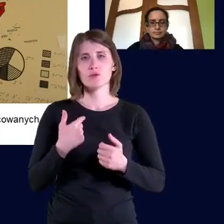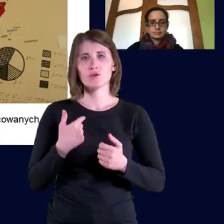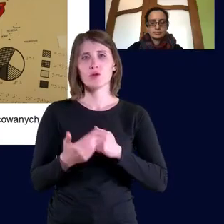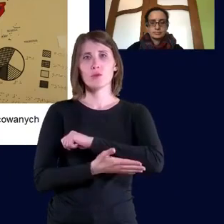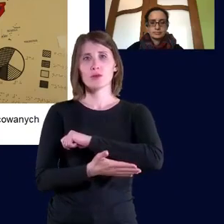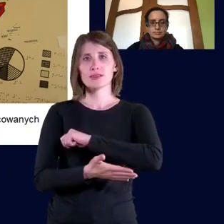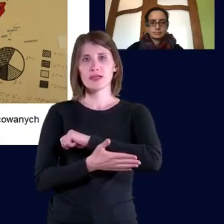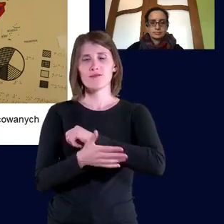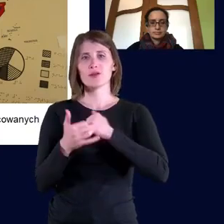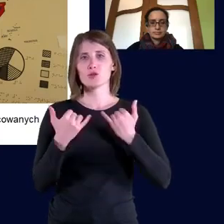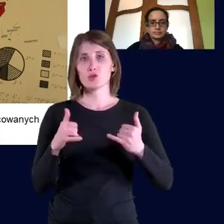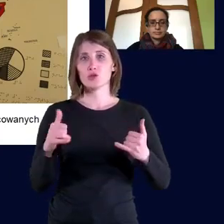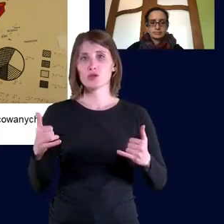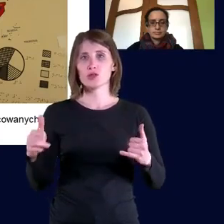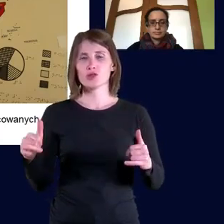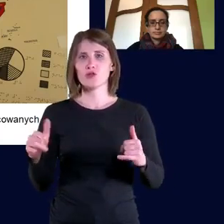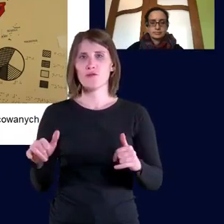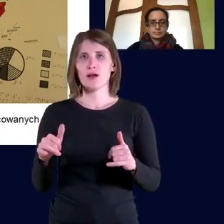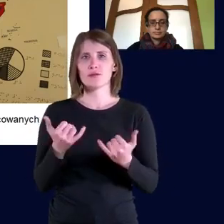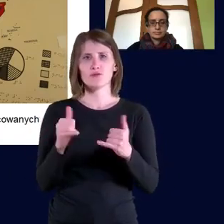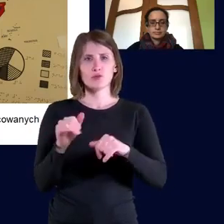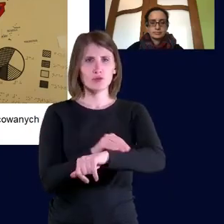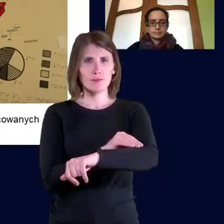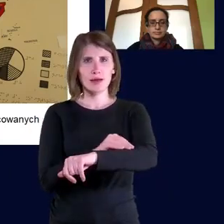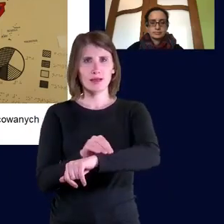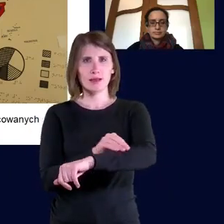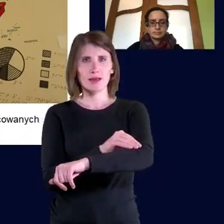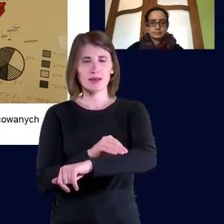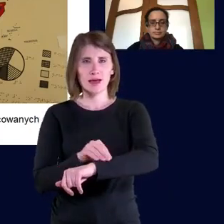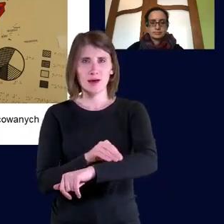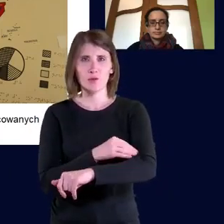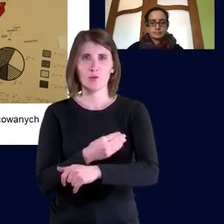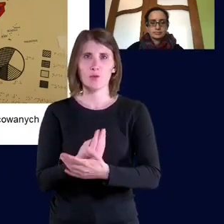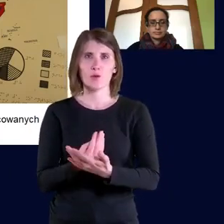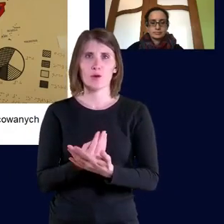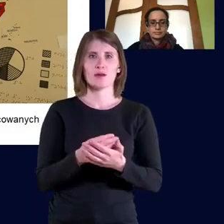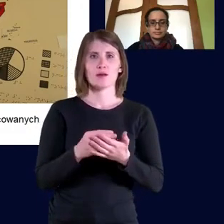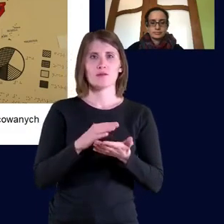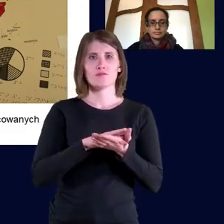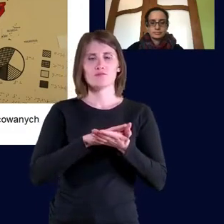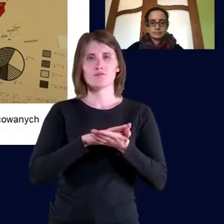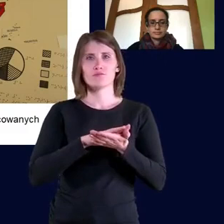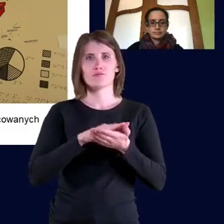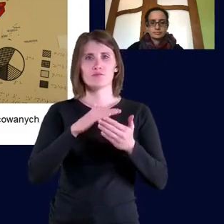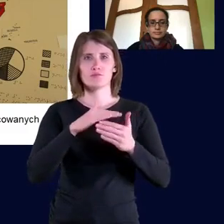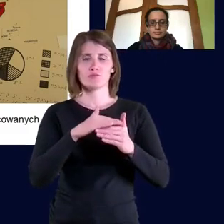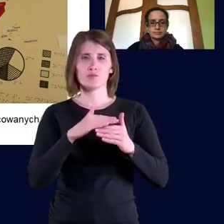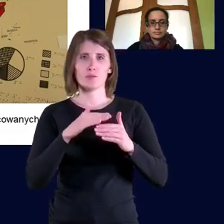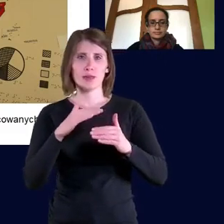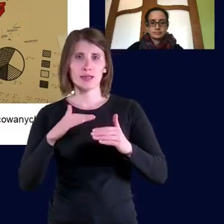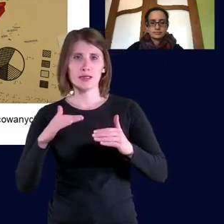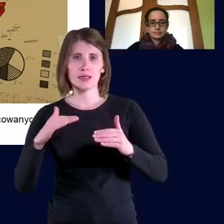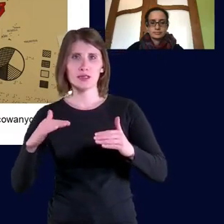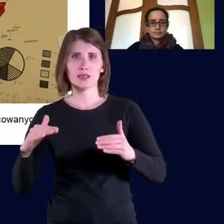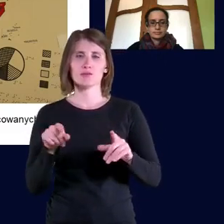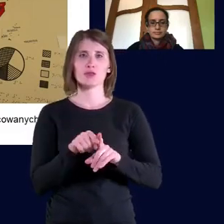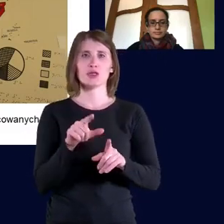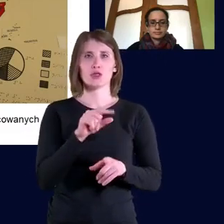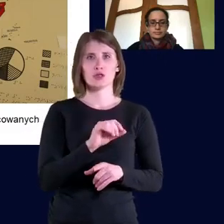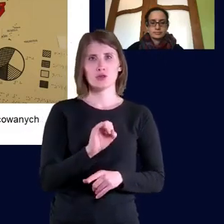głównie na zróżnicowaniu faktur różnego rodzaju linii a także piktogramów